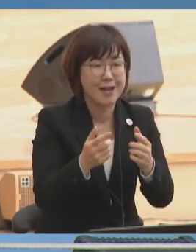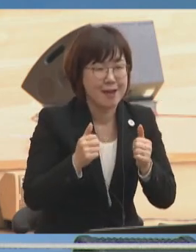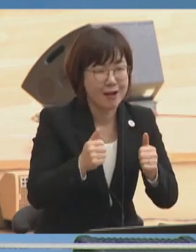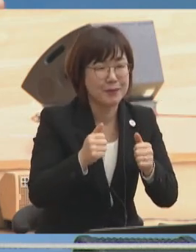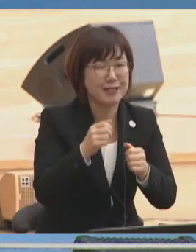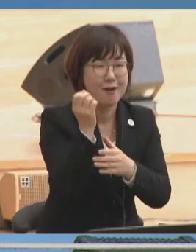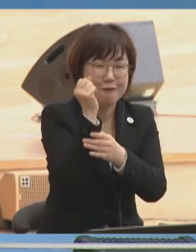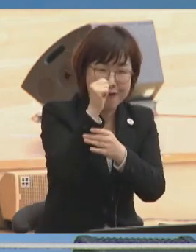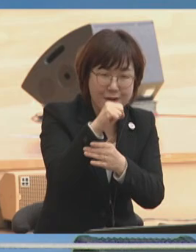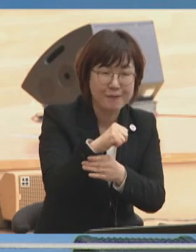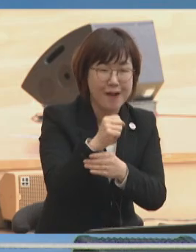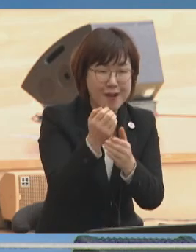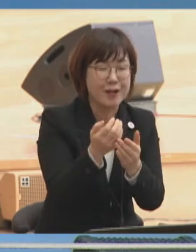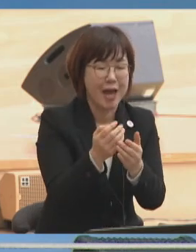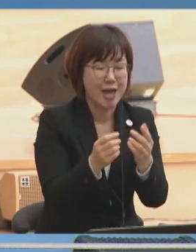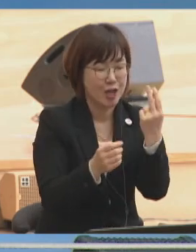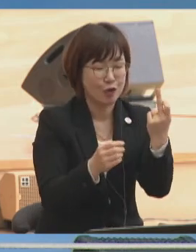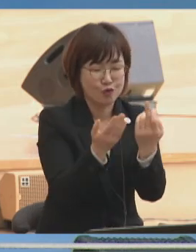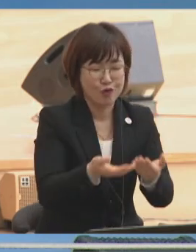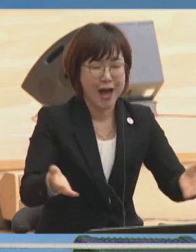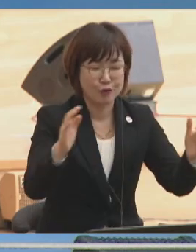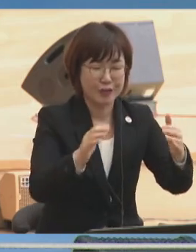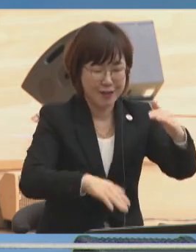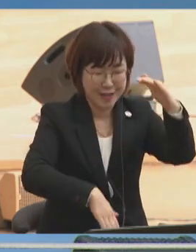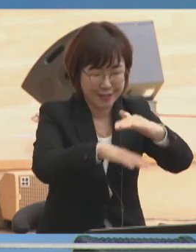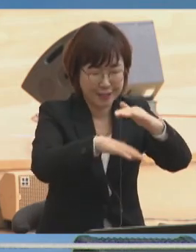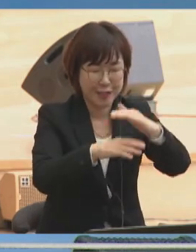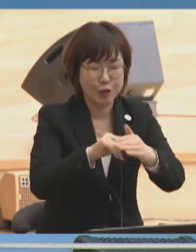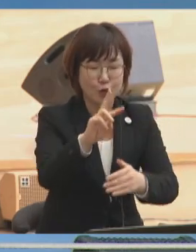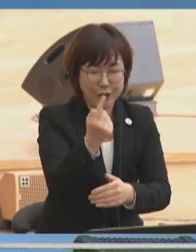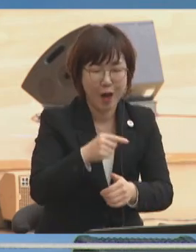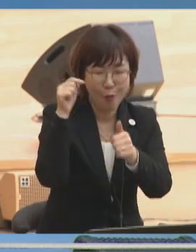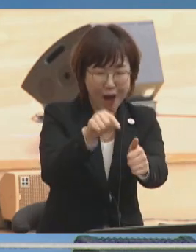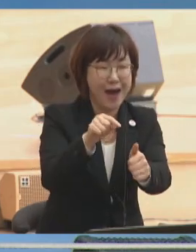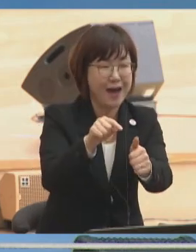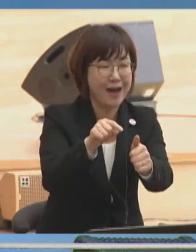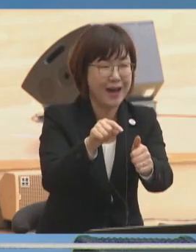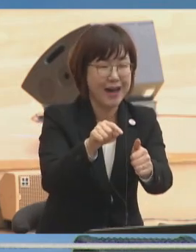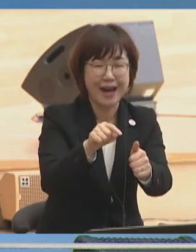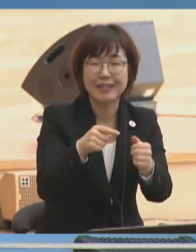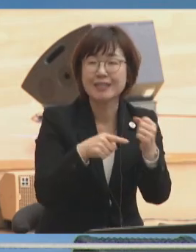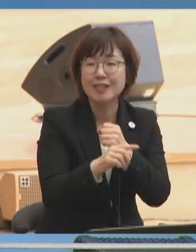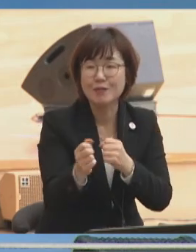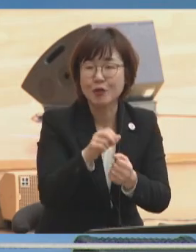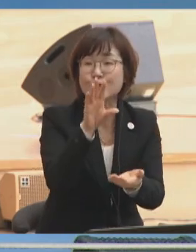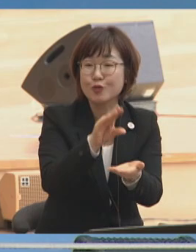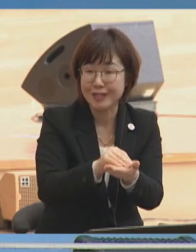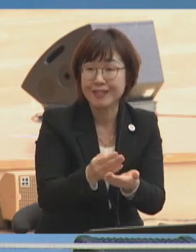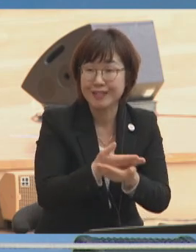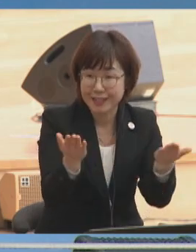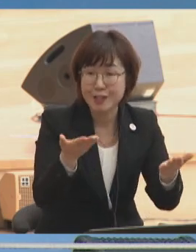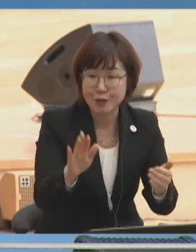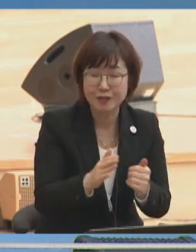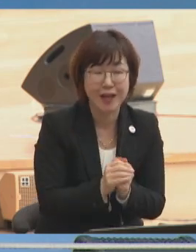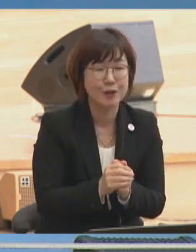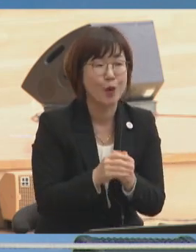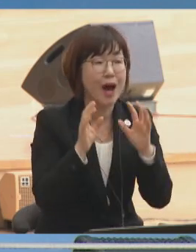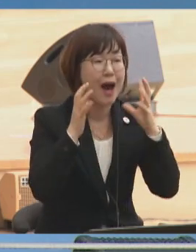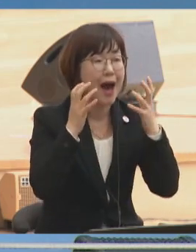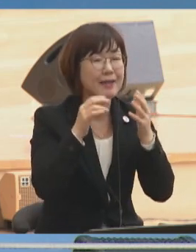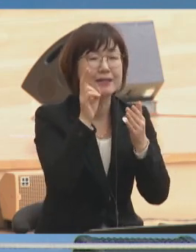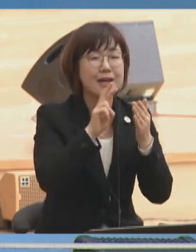맺고 12광주리 채워서 돌아오자, 그런 의미로 12광주리 그렇게 숙제를 내거든요. 그리고 애들 찬양에도